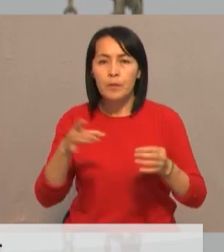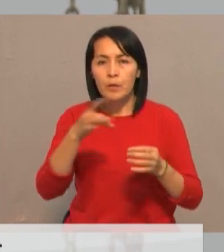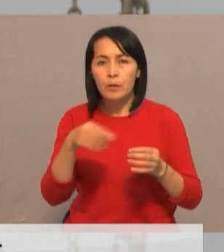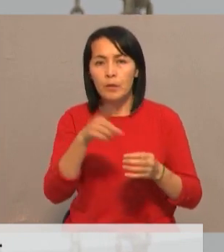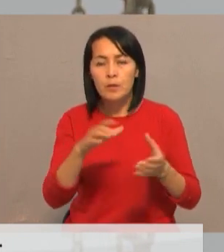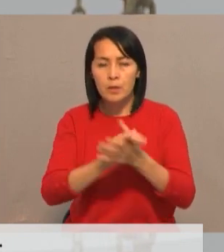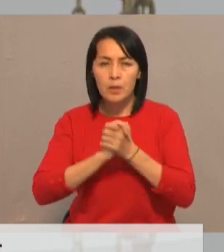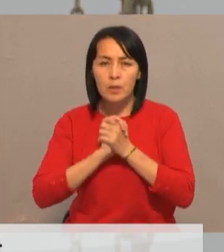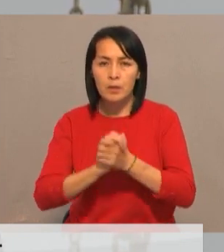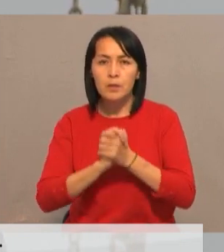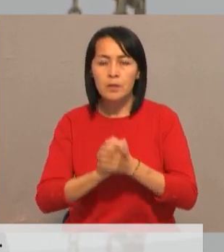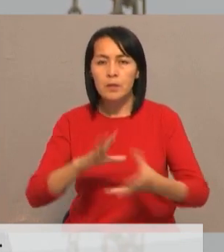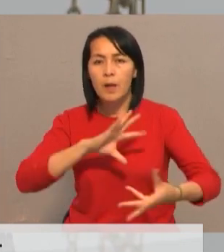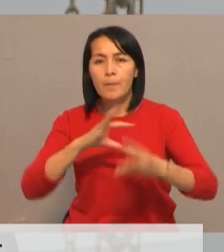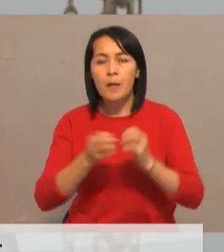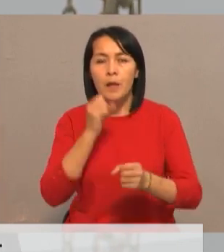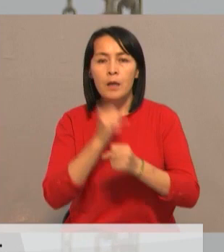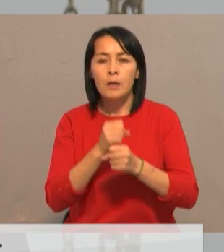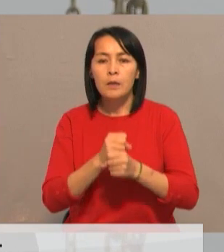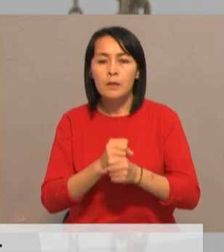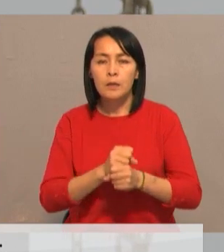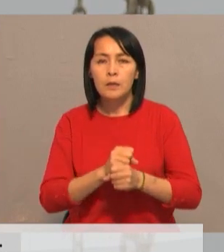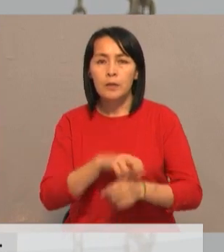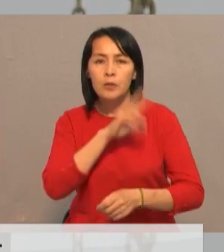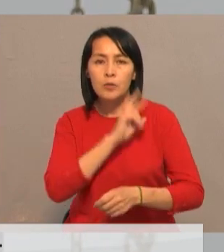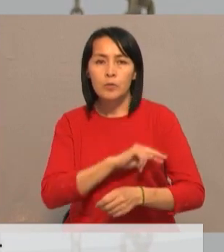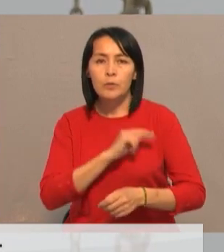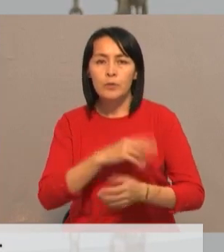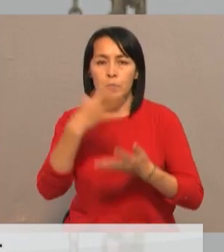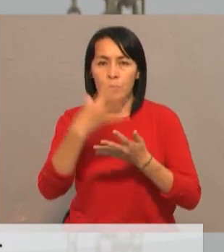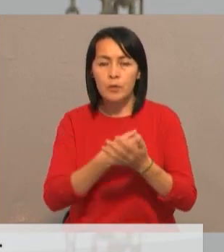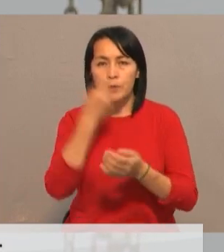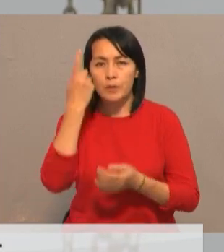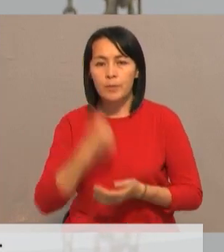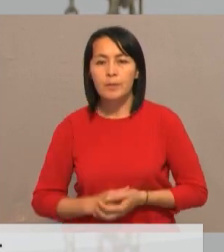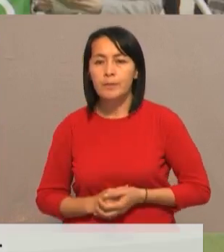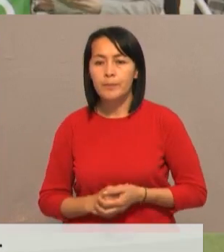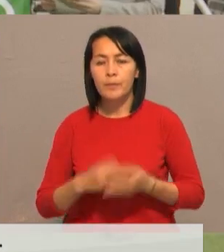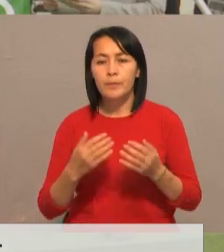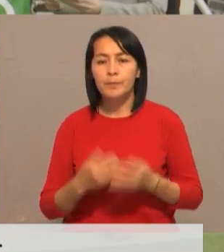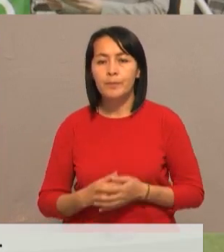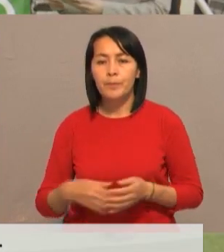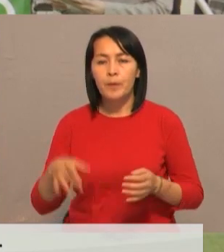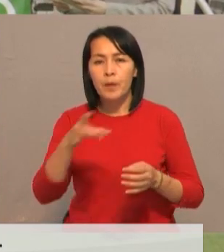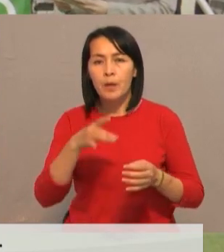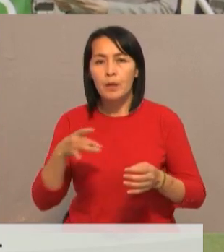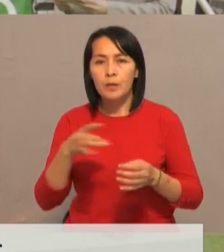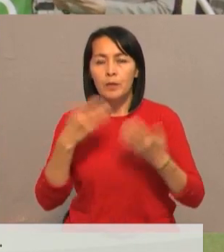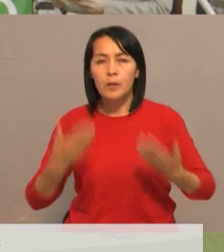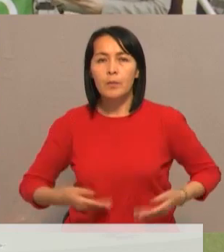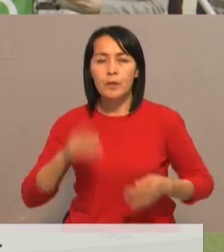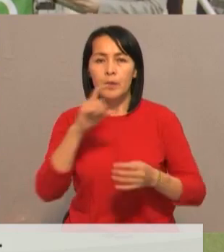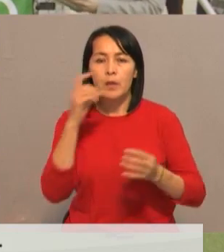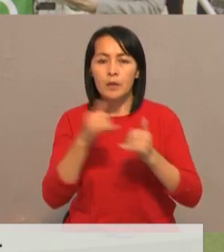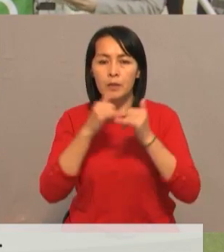жұртшылығының ынтымақ бірлігінің бірлесе атқарылған қажырлы еңбегін жемісі деп білемін. Құрмет. Ауданның әлеуметтік